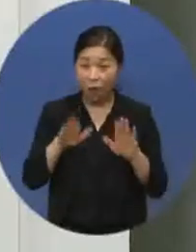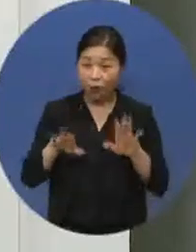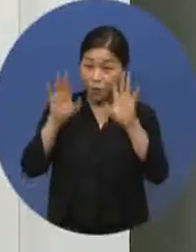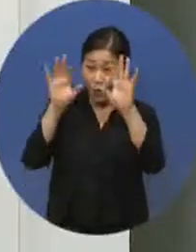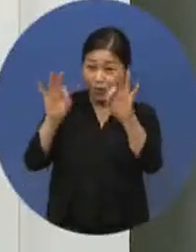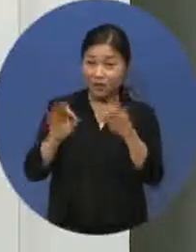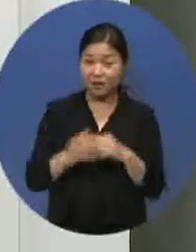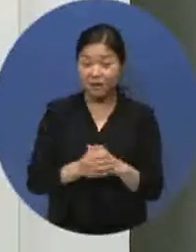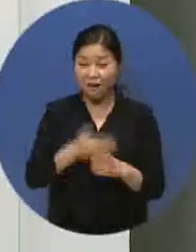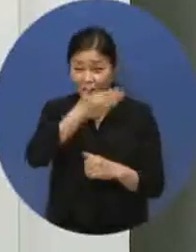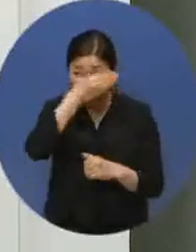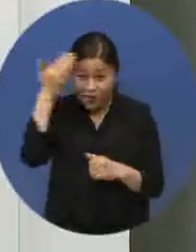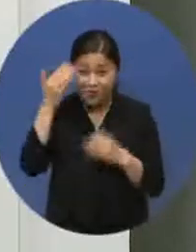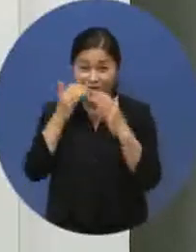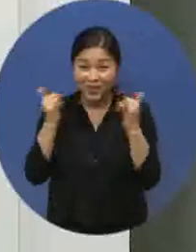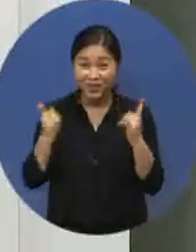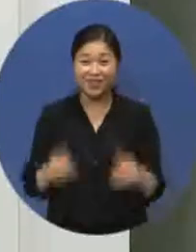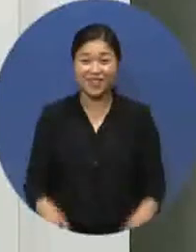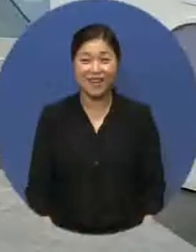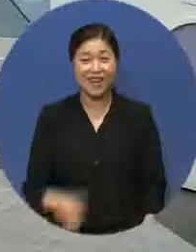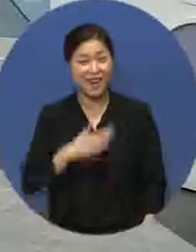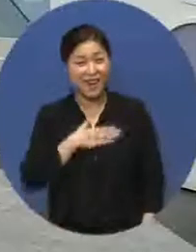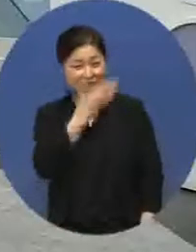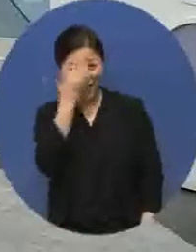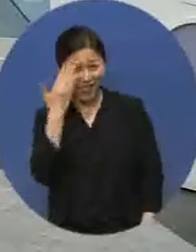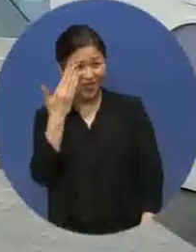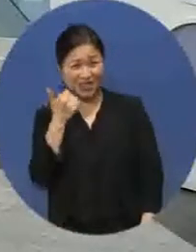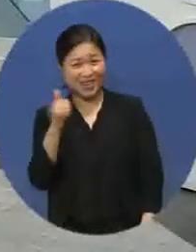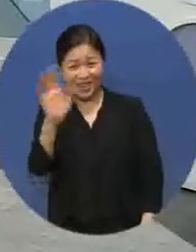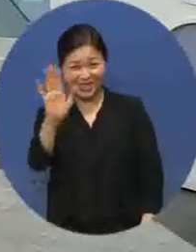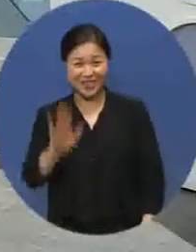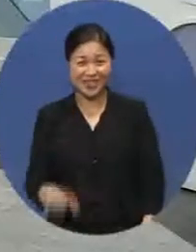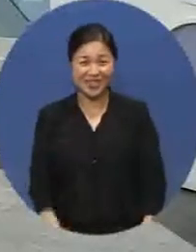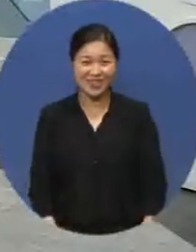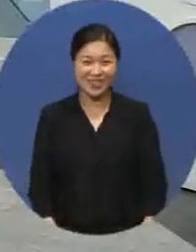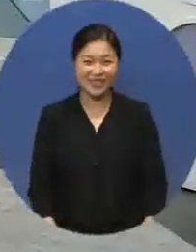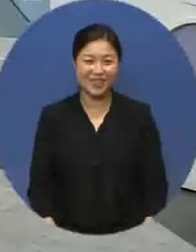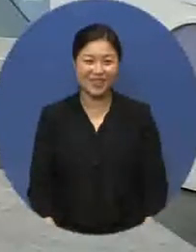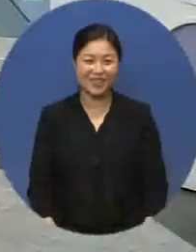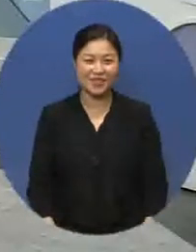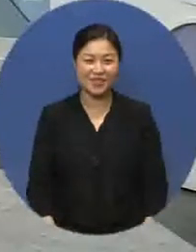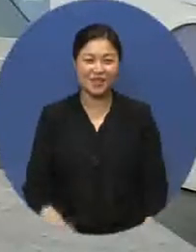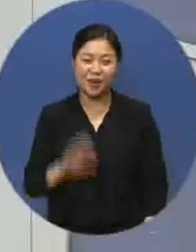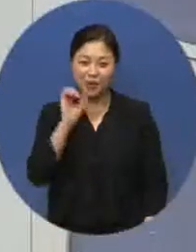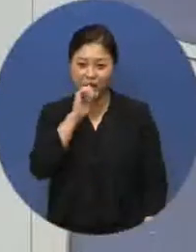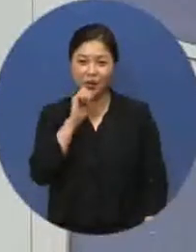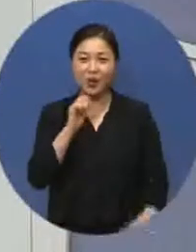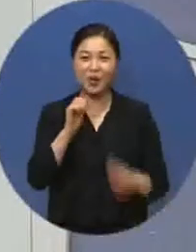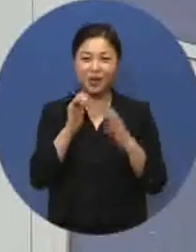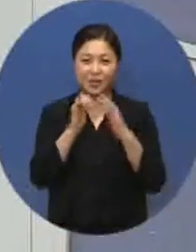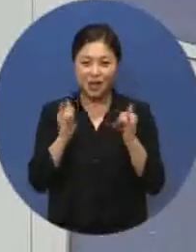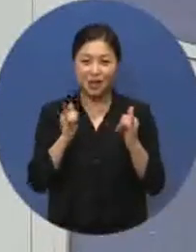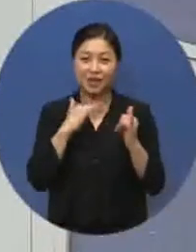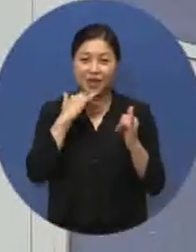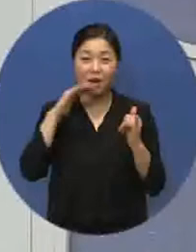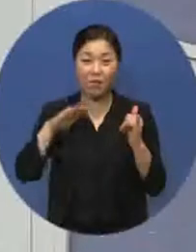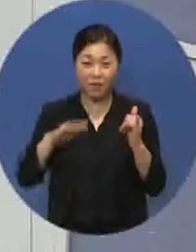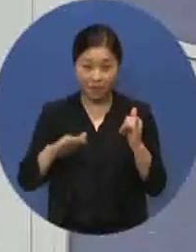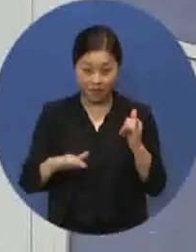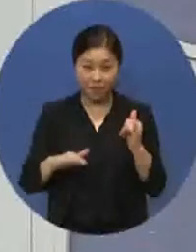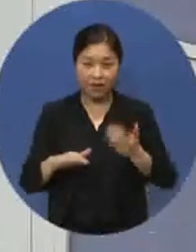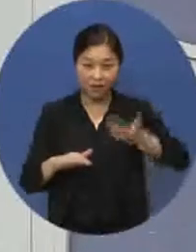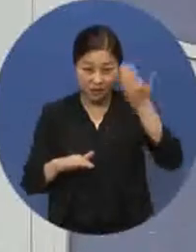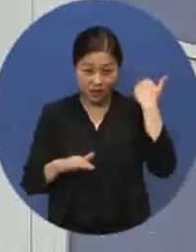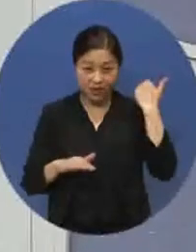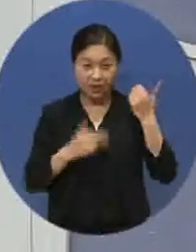뭐 아주 청년이시군요. 아, 청년은 아니고요. 네. 전체적으로 변호사 연령이 좀 낮아지면서. 그렇죠. 제 직전